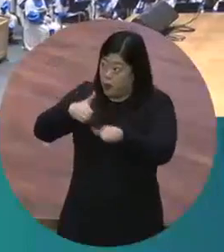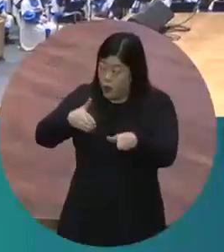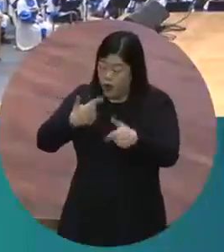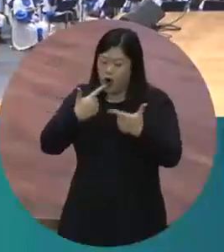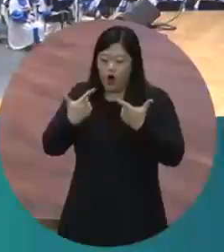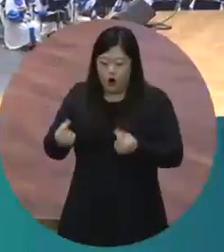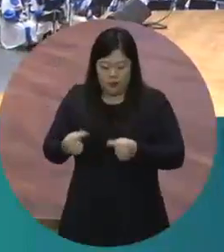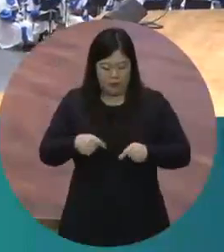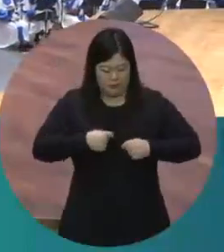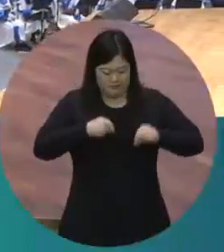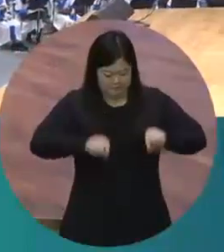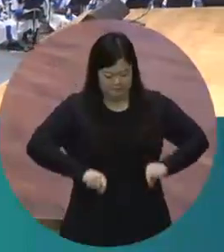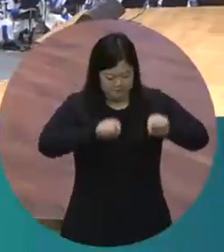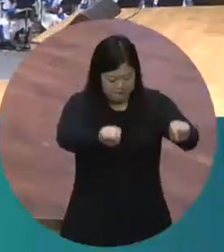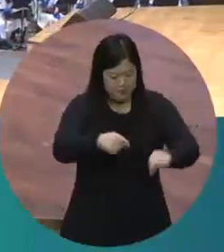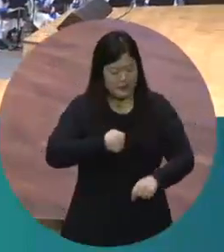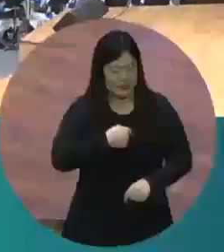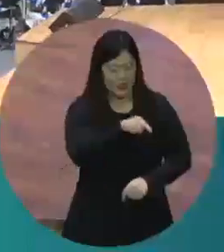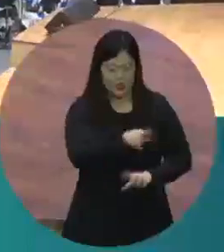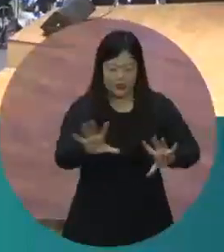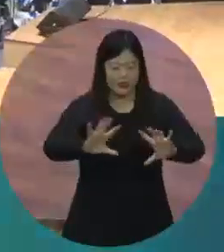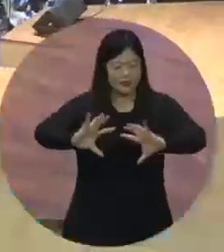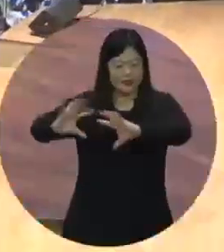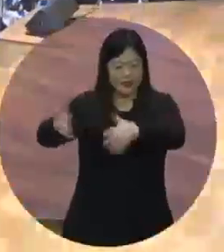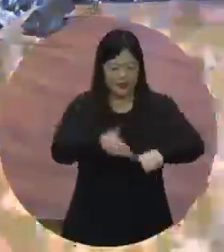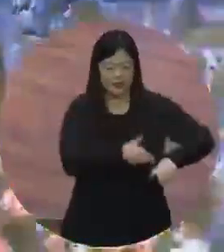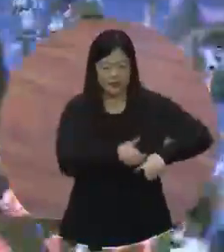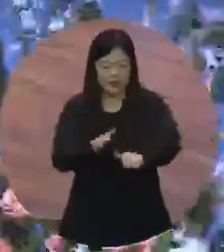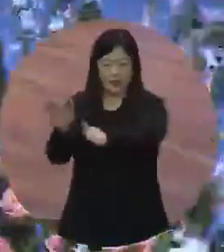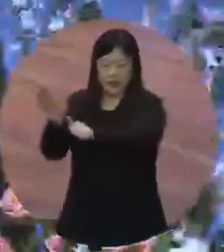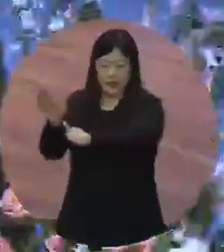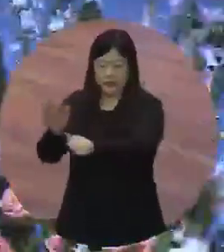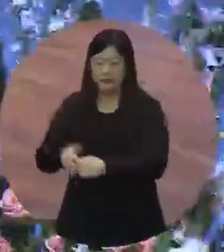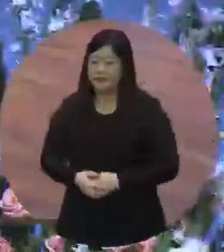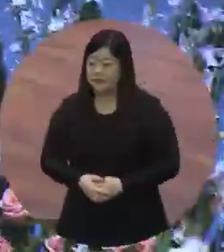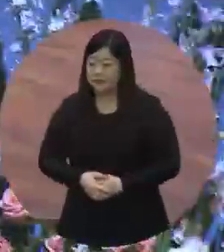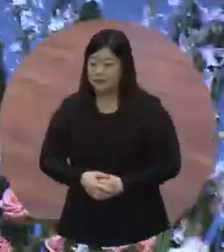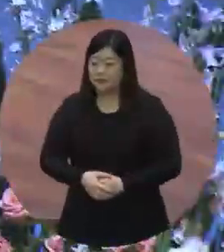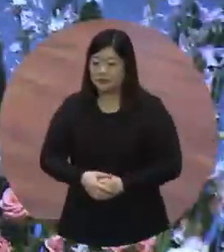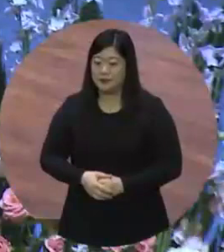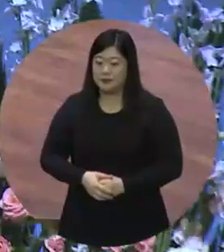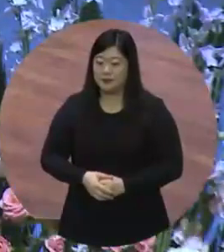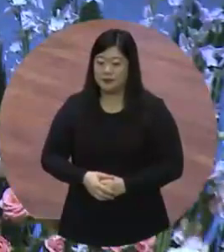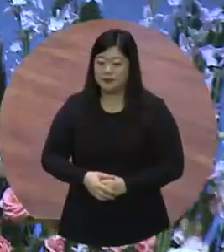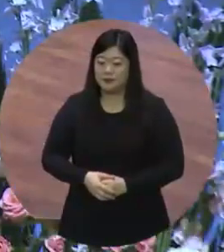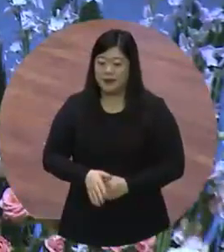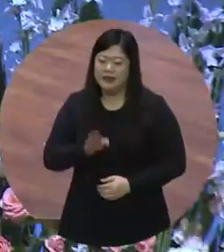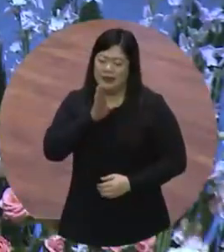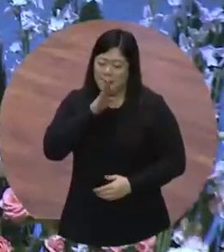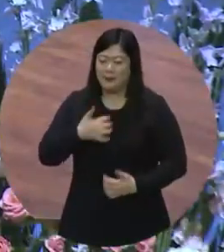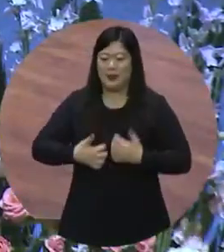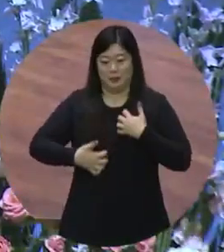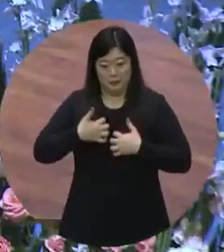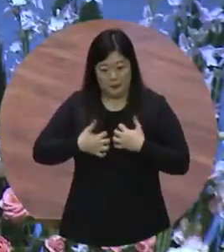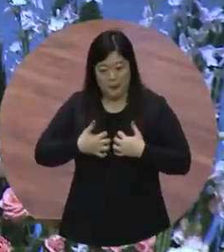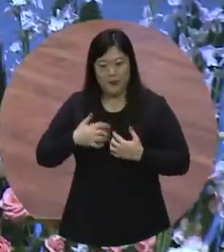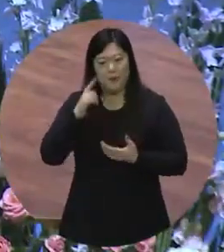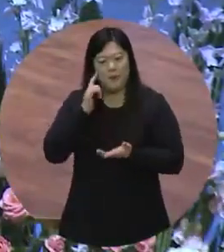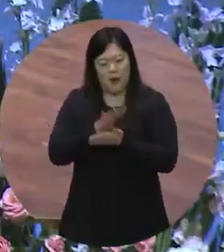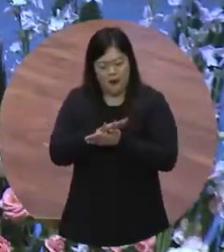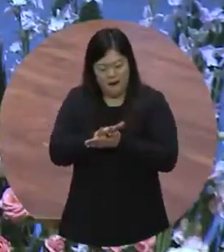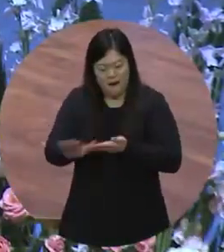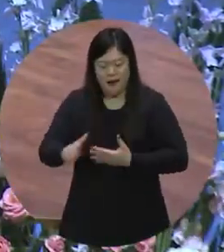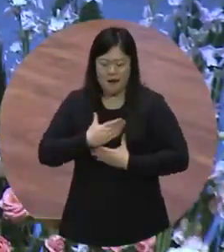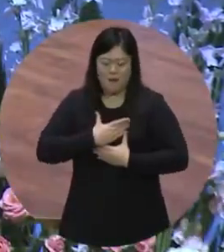너희를 보내노라. 자, 부활하신 예수님께서 제자들에게 참된 기쁨과 평안을